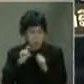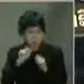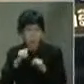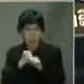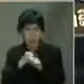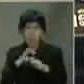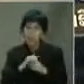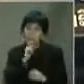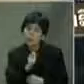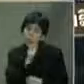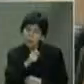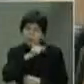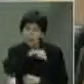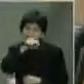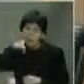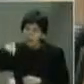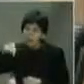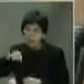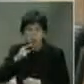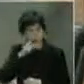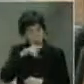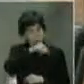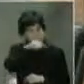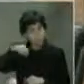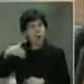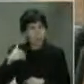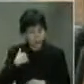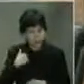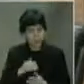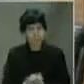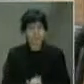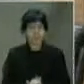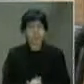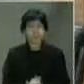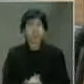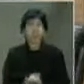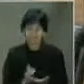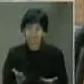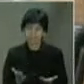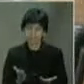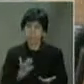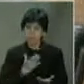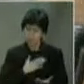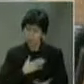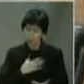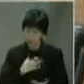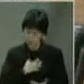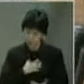ากการไม่สัมภาษณ์หลายที่หลายหนหลายแห่งท่านประธานครับนี่ผมภาวนา